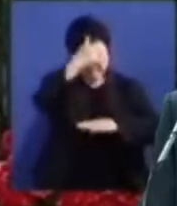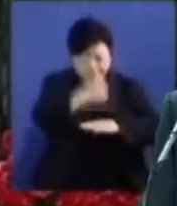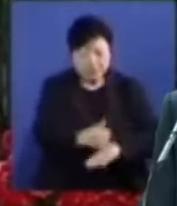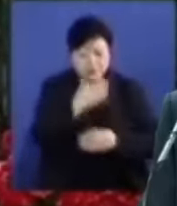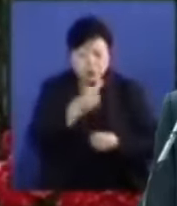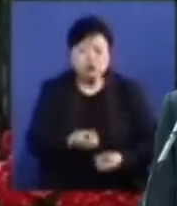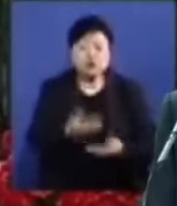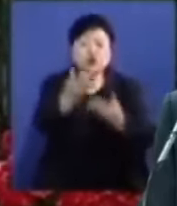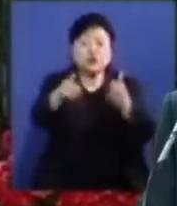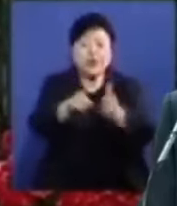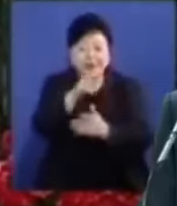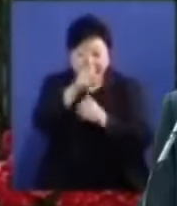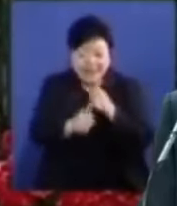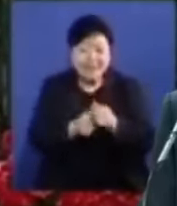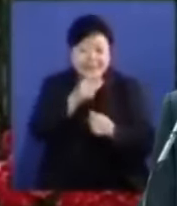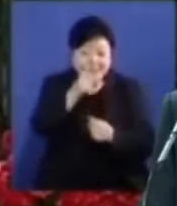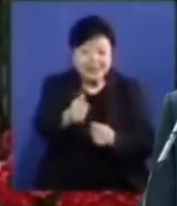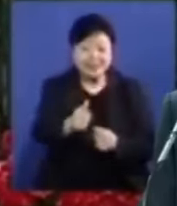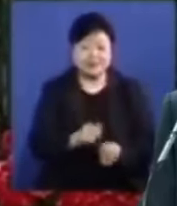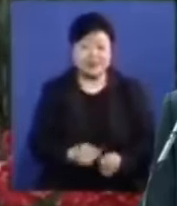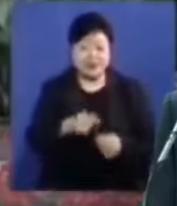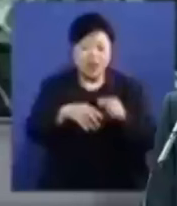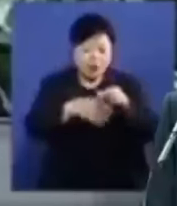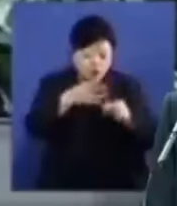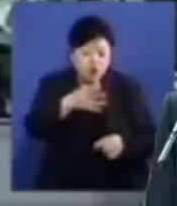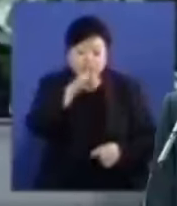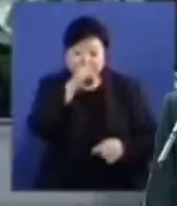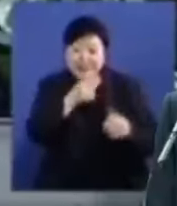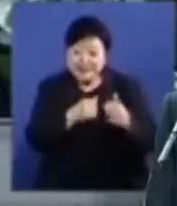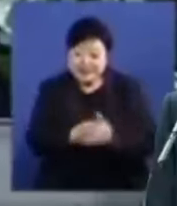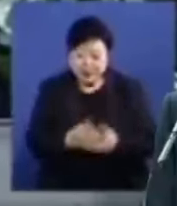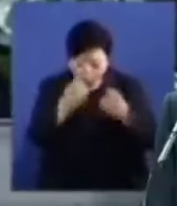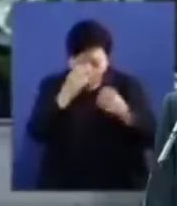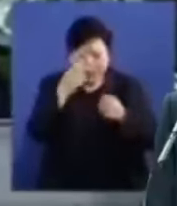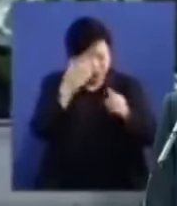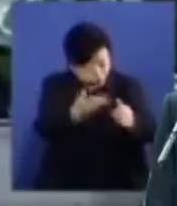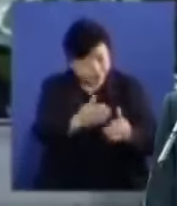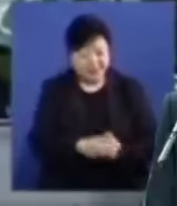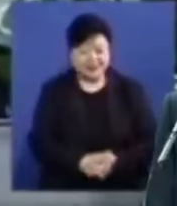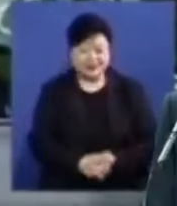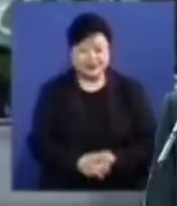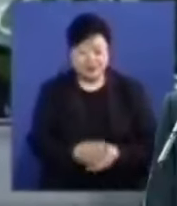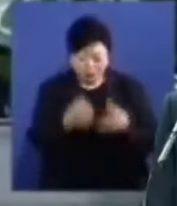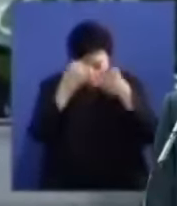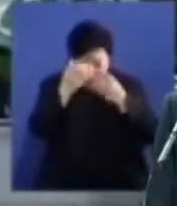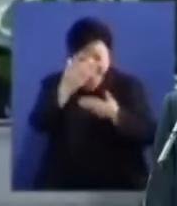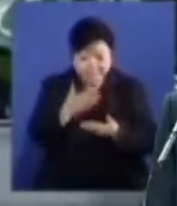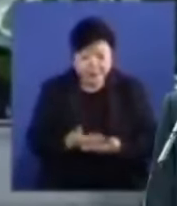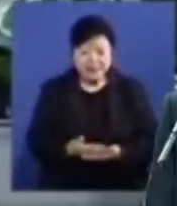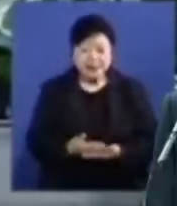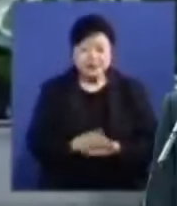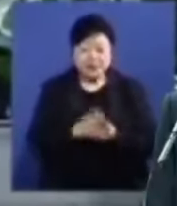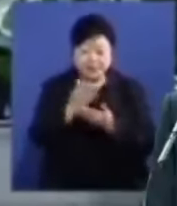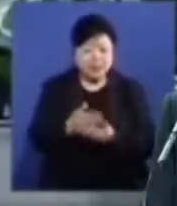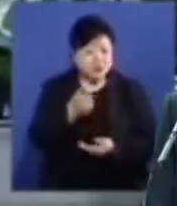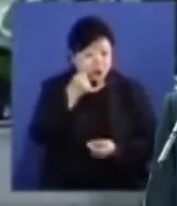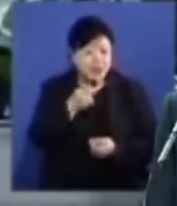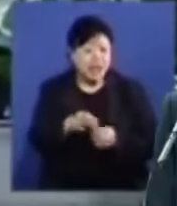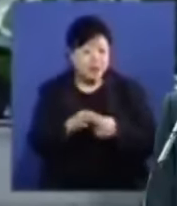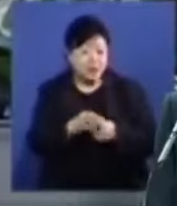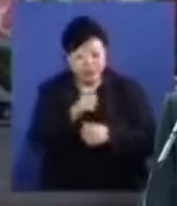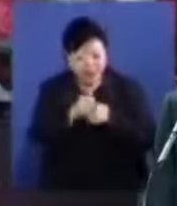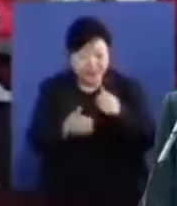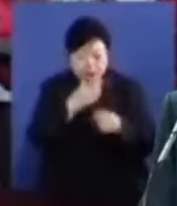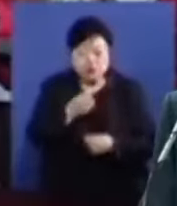복을 주려는 하나님의 프로그램이 있기 때문에 고난을 주신 것입니다. 고난을 받아들여서 변화받지 못하면